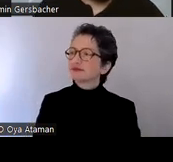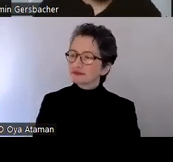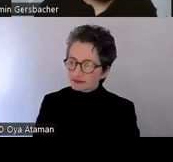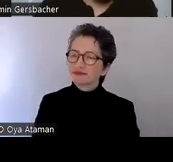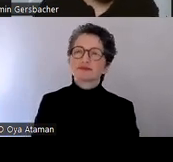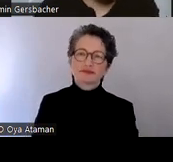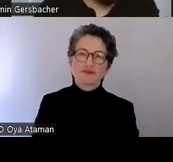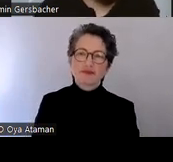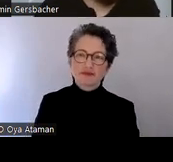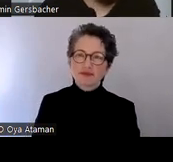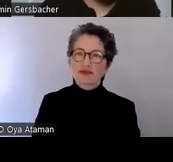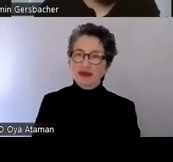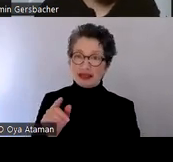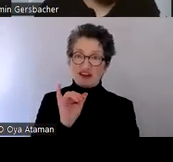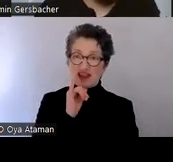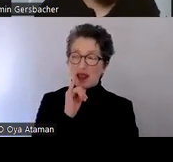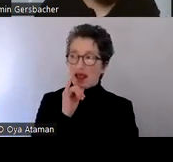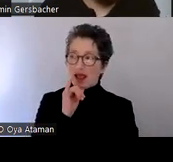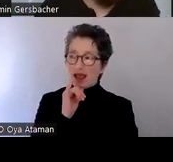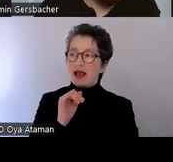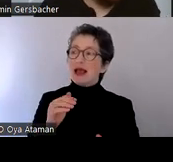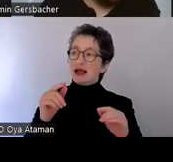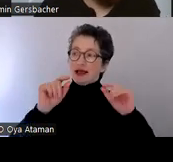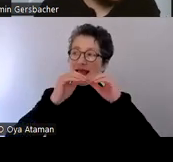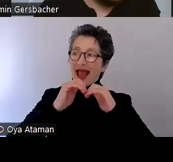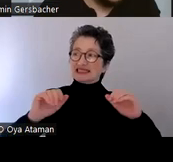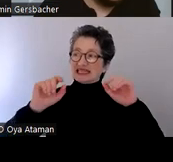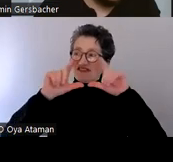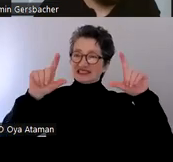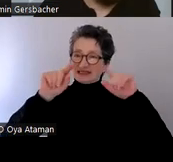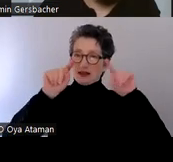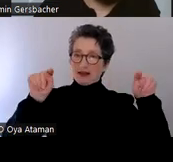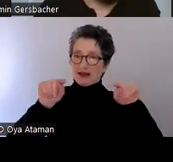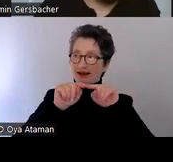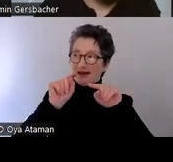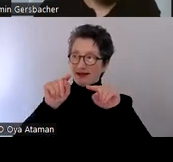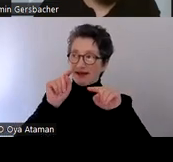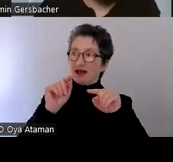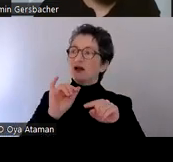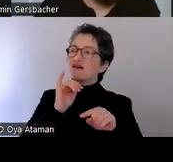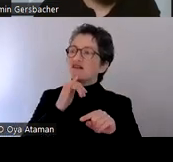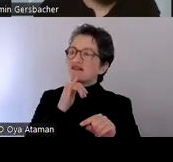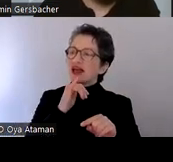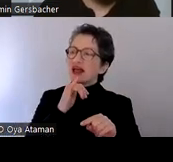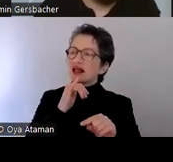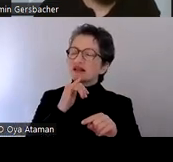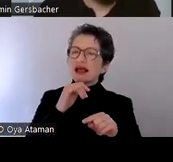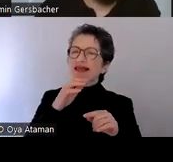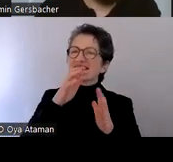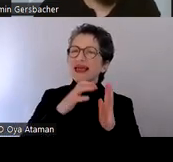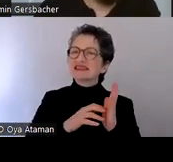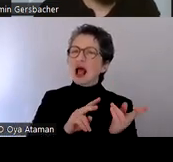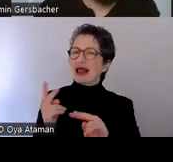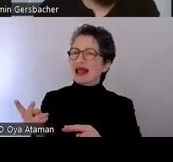Genau. Dann wird der Fehler hier aufgelistet im extra Fenster, Image Missing a Text Alternative. Und das heißt, es wird quasi jetzt für